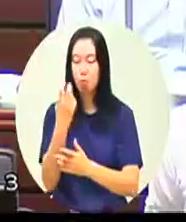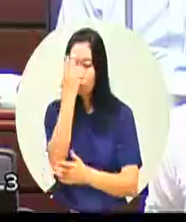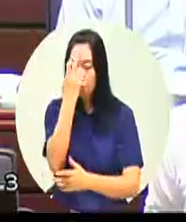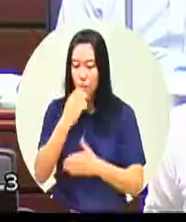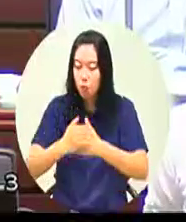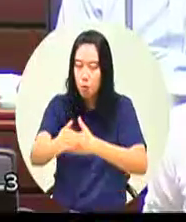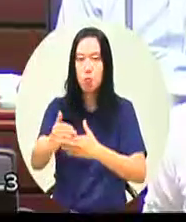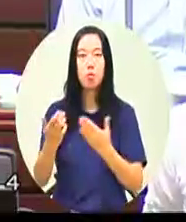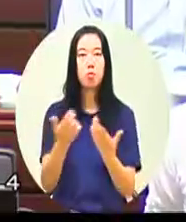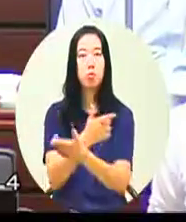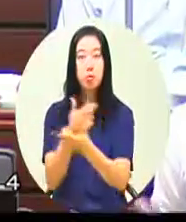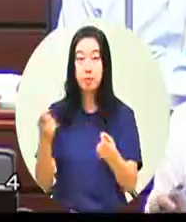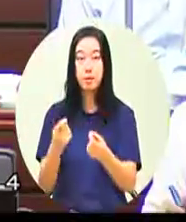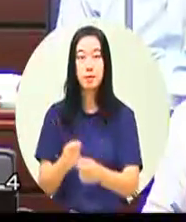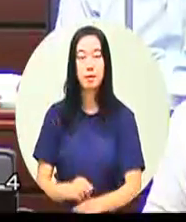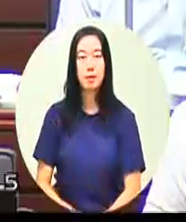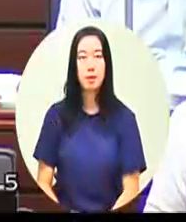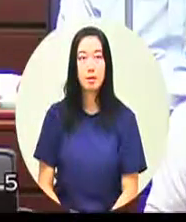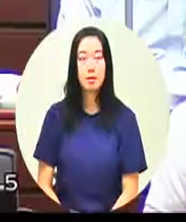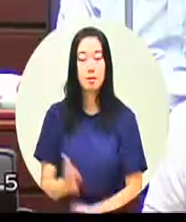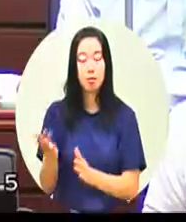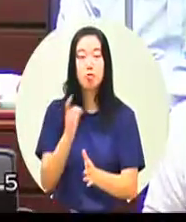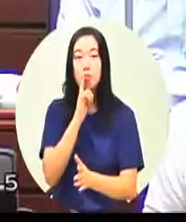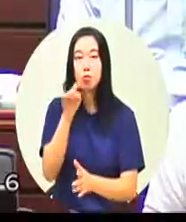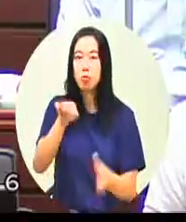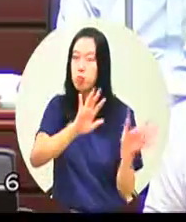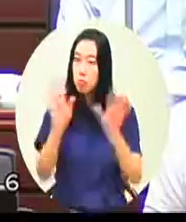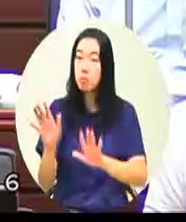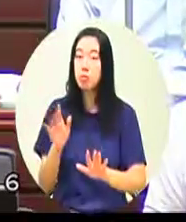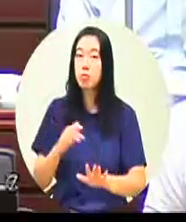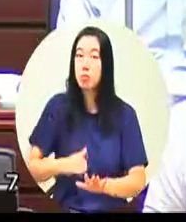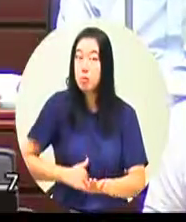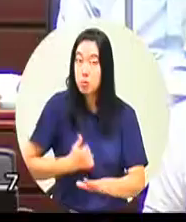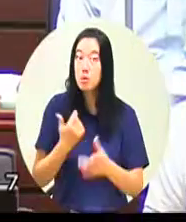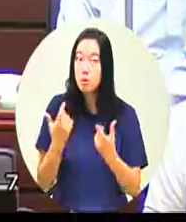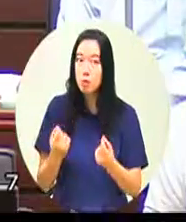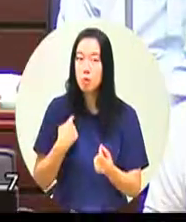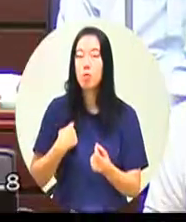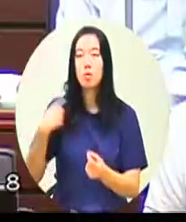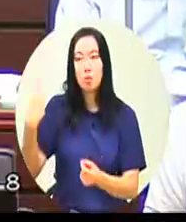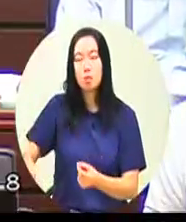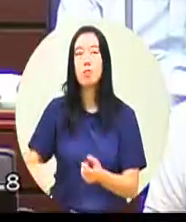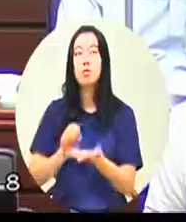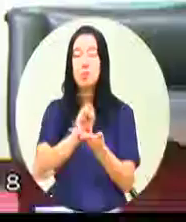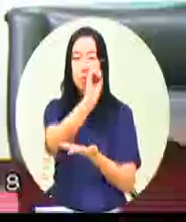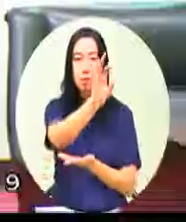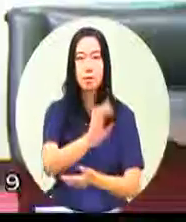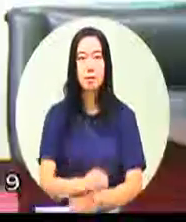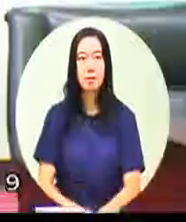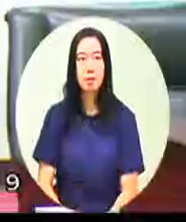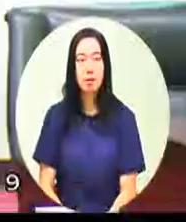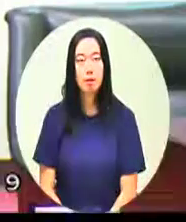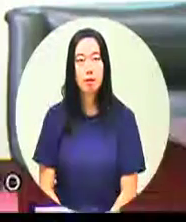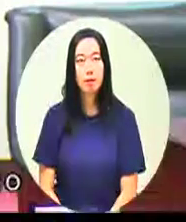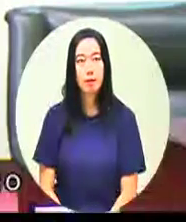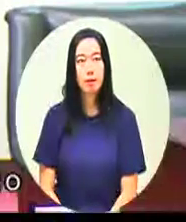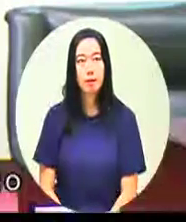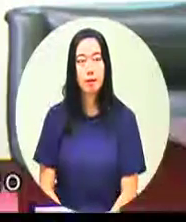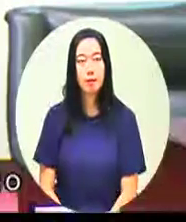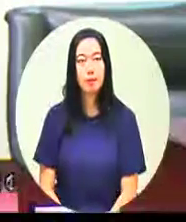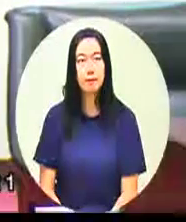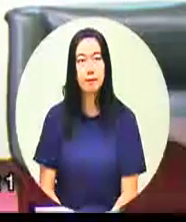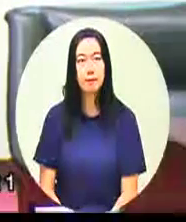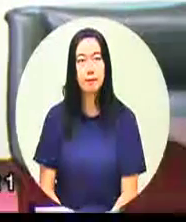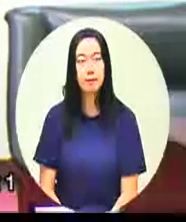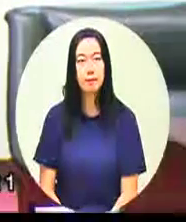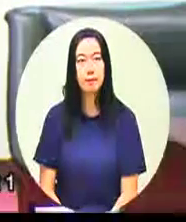样子啦。 就是、 啊，如果丁员你所讲的有这个情形。那么我来跟农委反映一下。 目前就是有这种产生啊，有